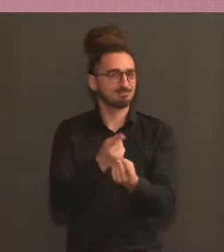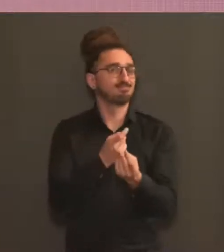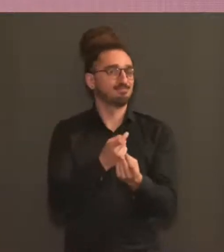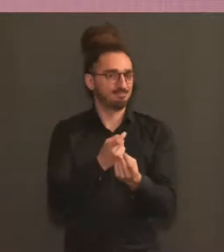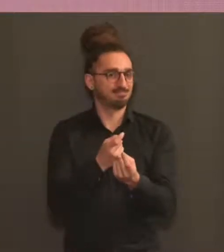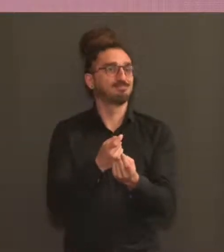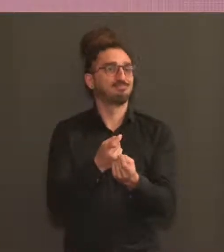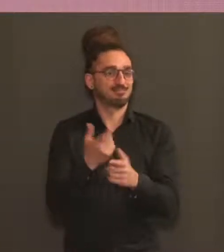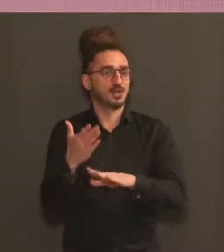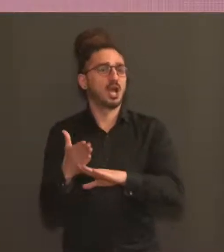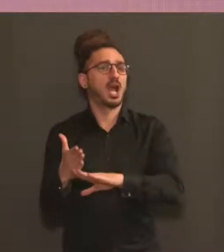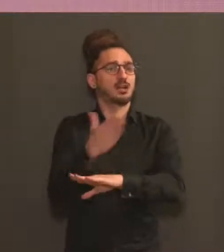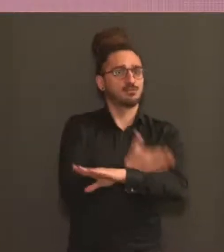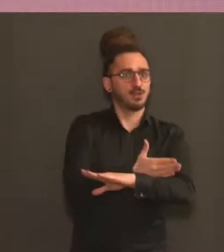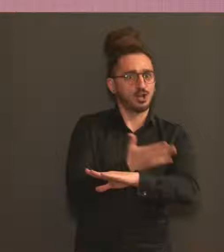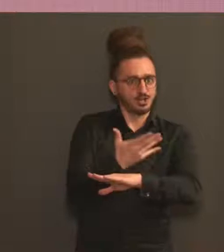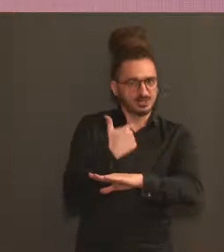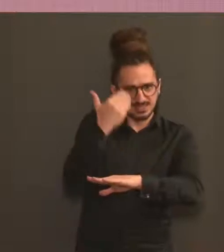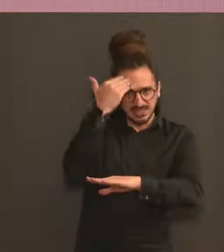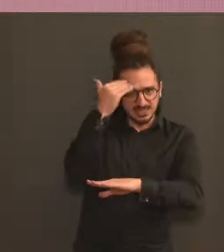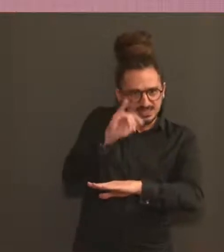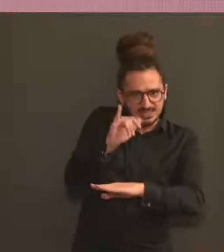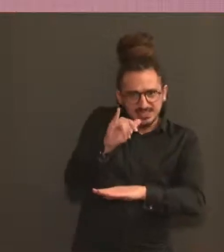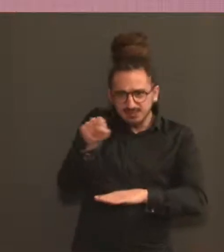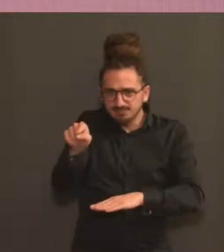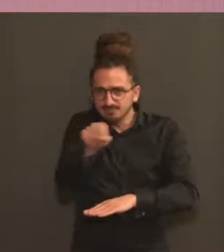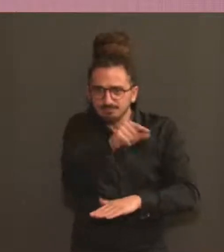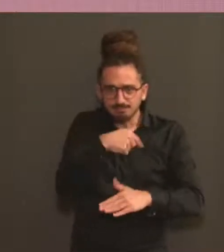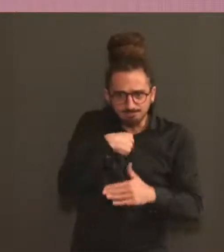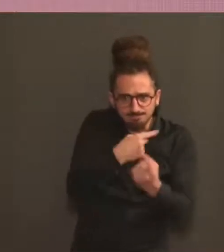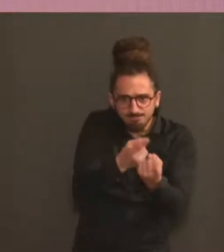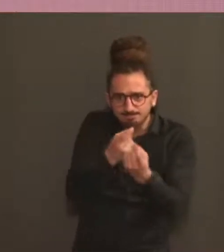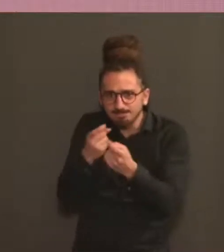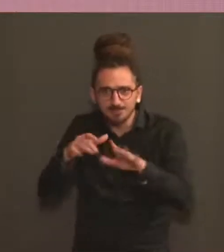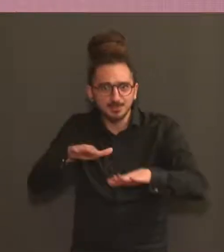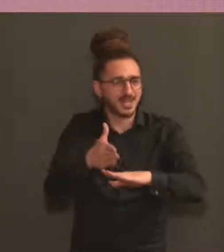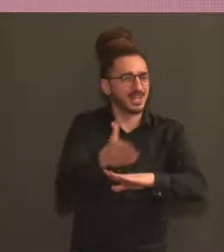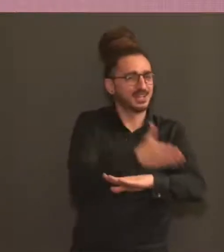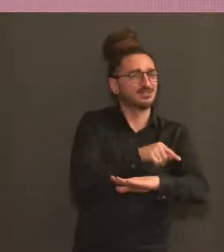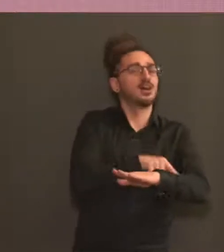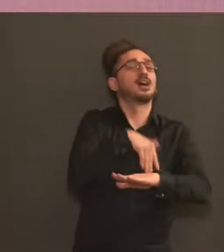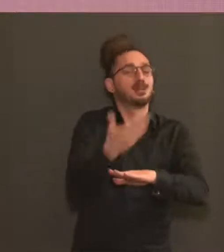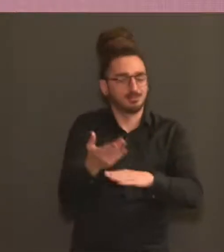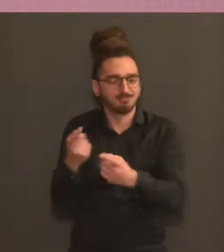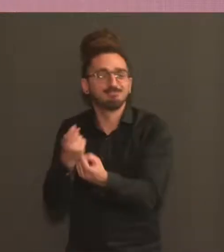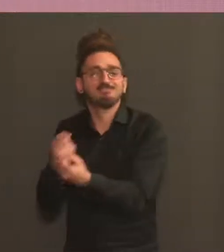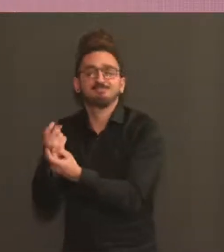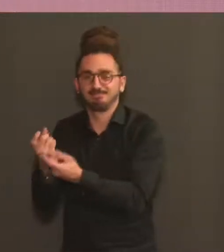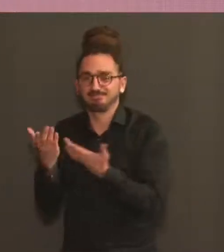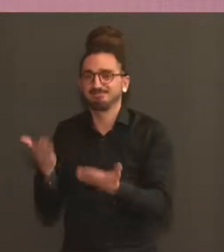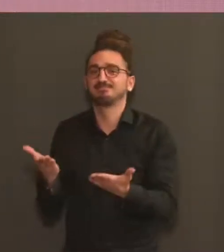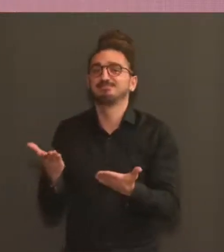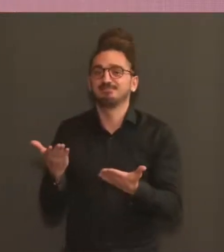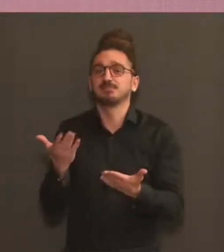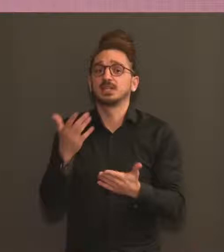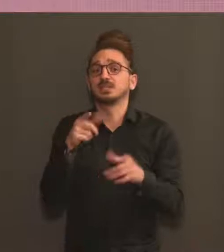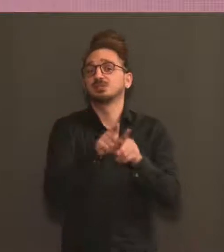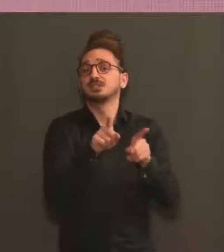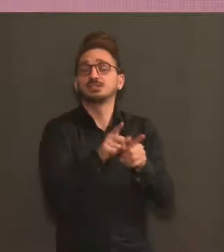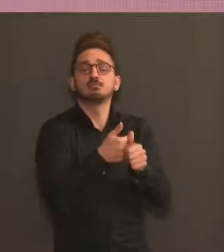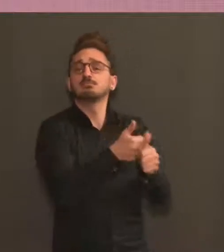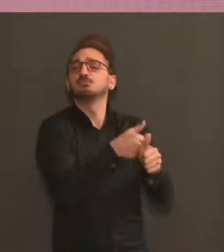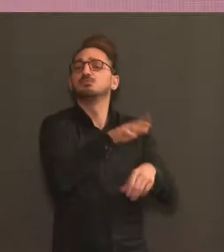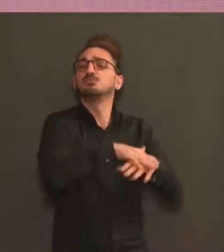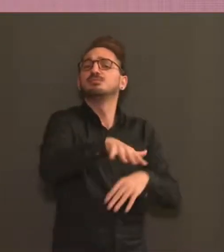Lorsque l'âge est le critère de sélection, l'information est présente dans le registre national et